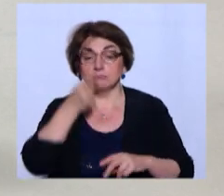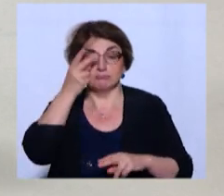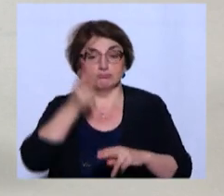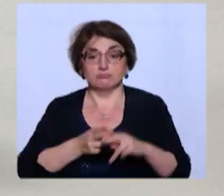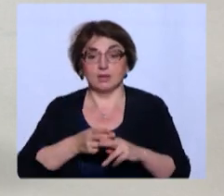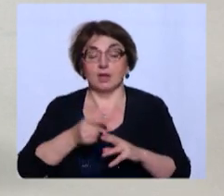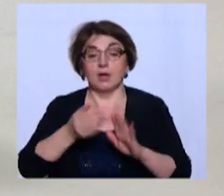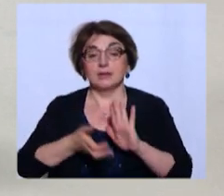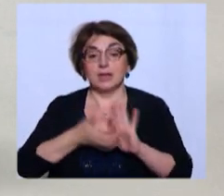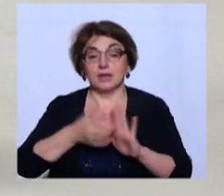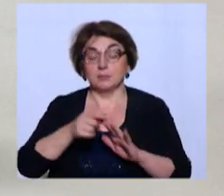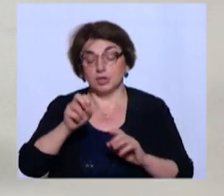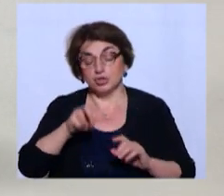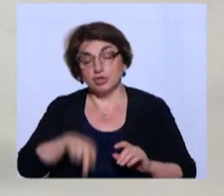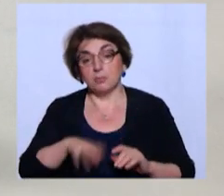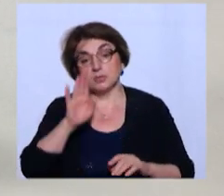ნაკლებია.